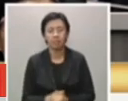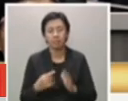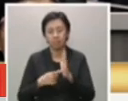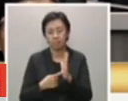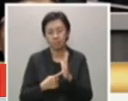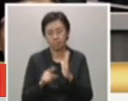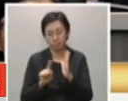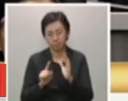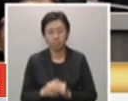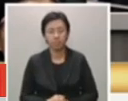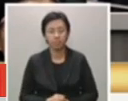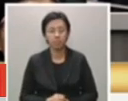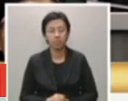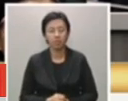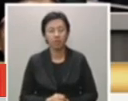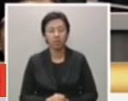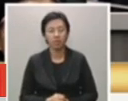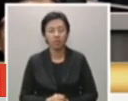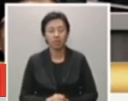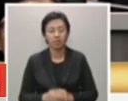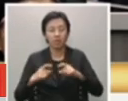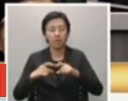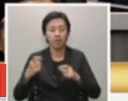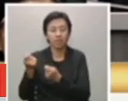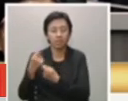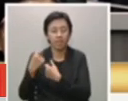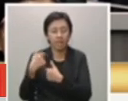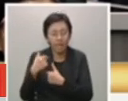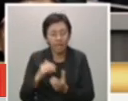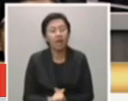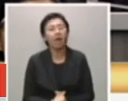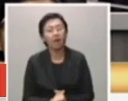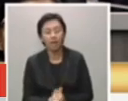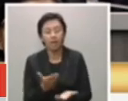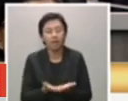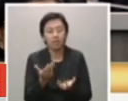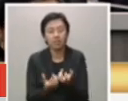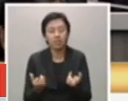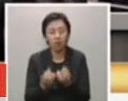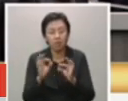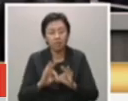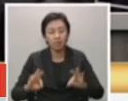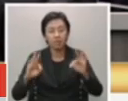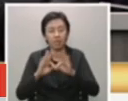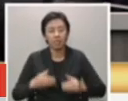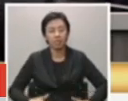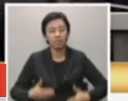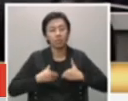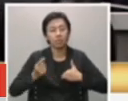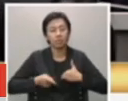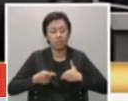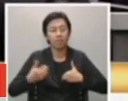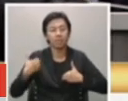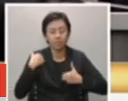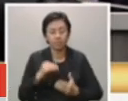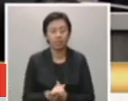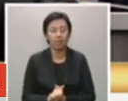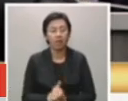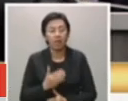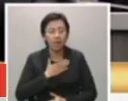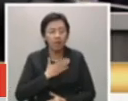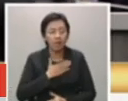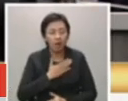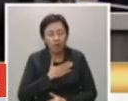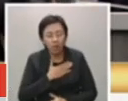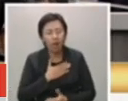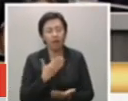ความว่าการที่เขาเอาบัตรสวัสดิการไปใช้เนี่ยเขาก็ซื้อของที่เขาจำเป็นต้องใช้ในชีวิตประจำวันอยู่แล้วมันไม่เกิดแรงจูงใจให้เกิด